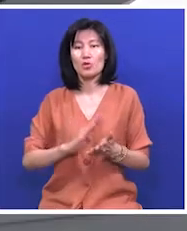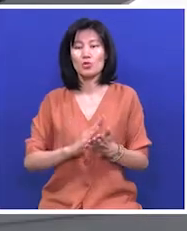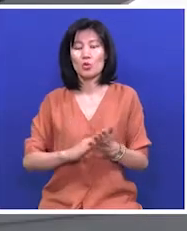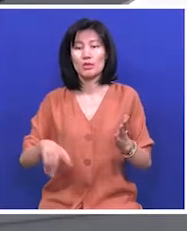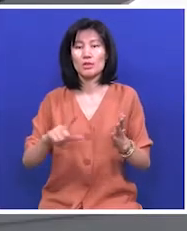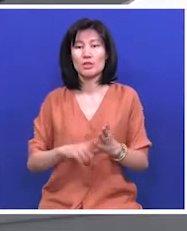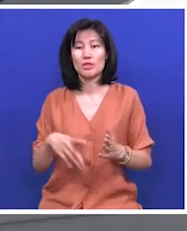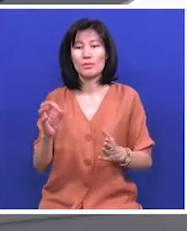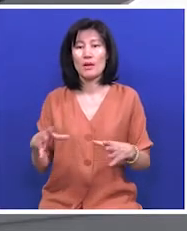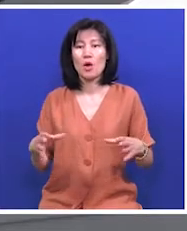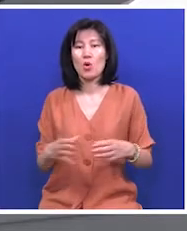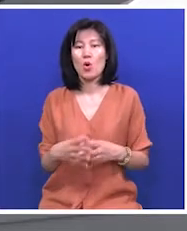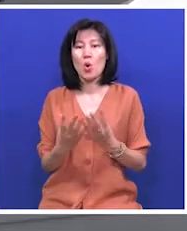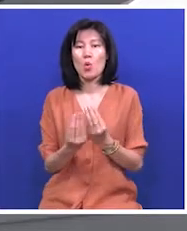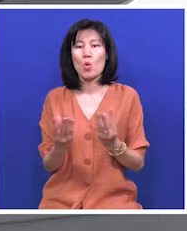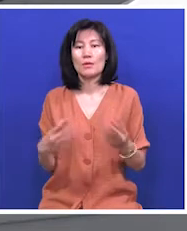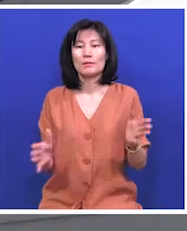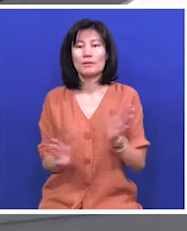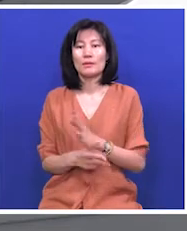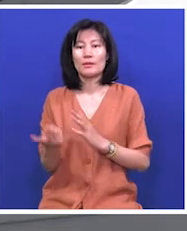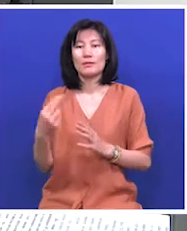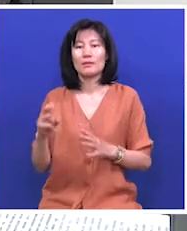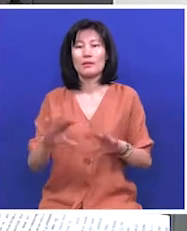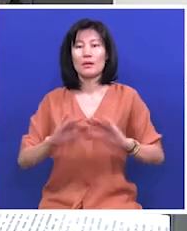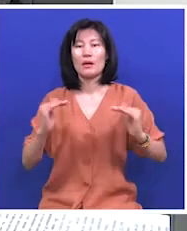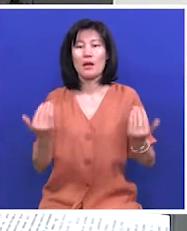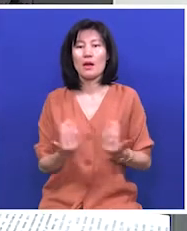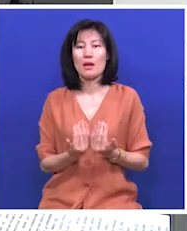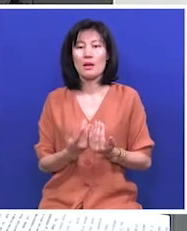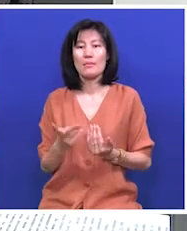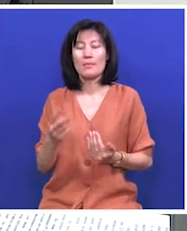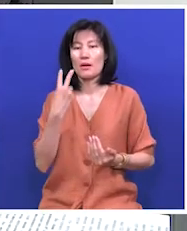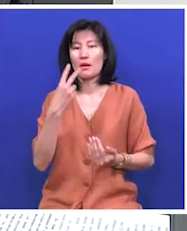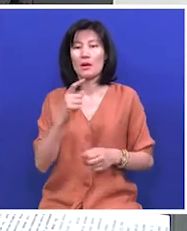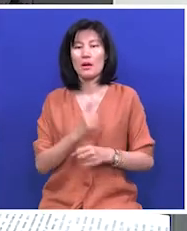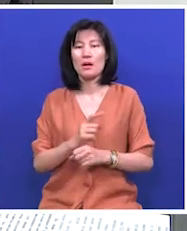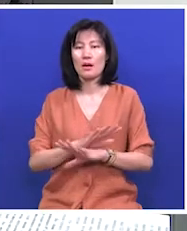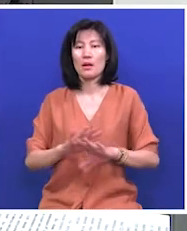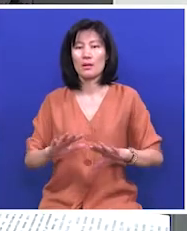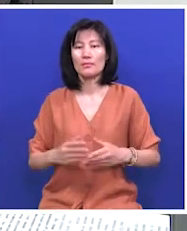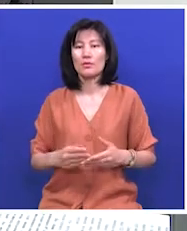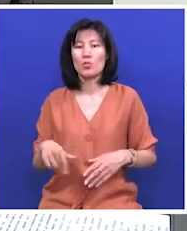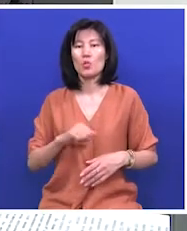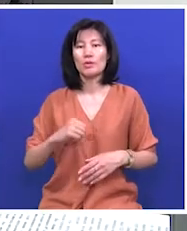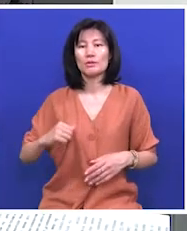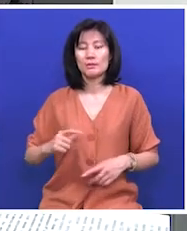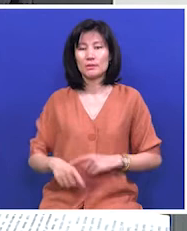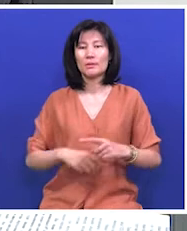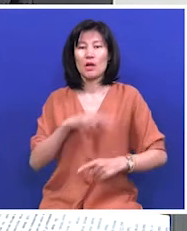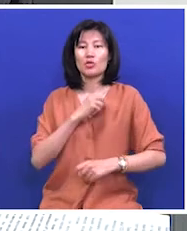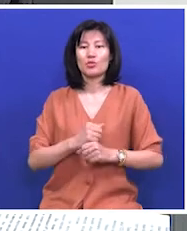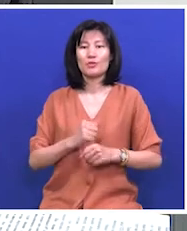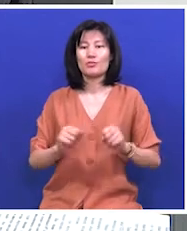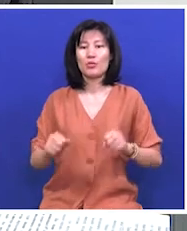барысы 97%-ді құрап отыр. Мына көктемгі дала жұмыстары мына карантиндік жағдайға қарамастан өз